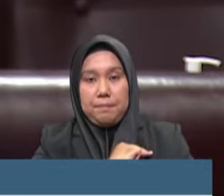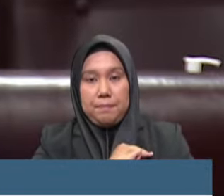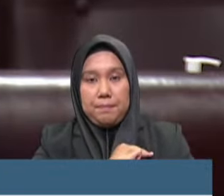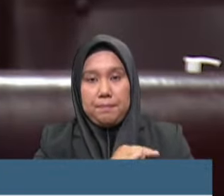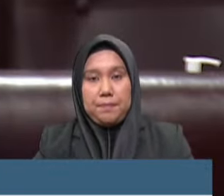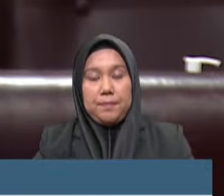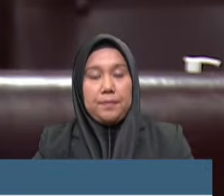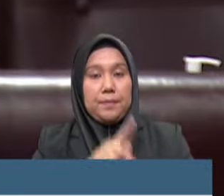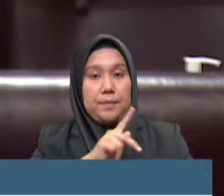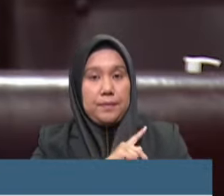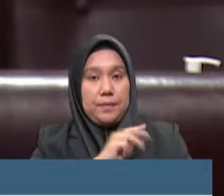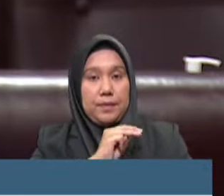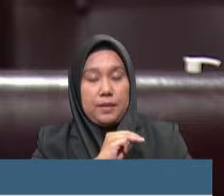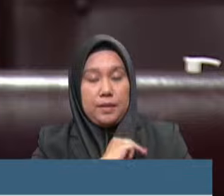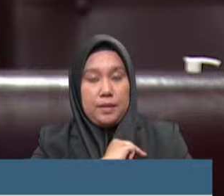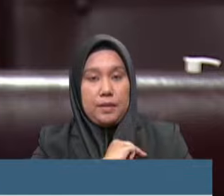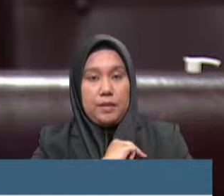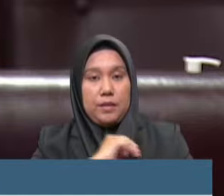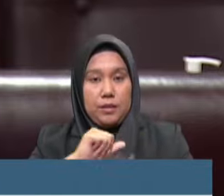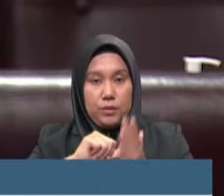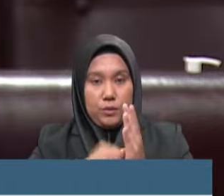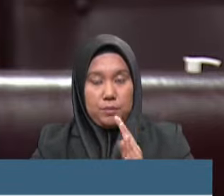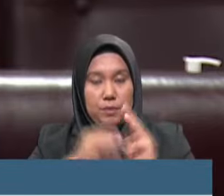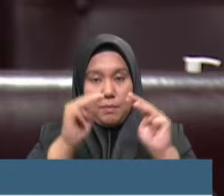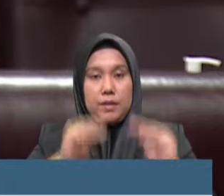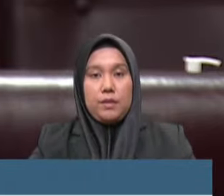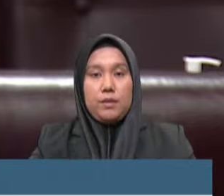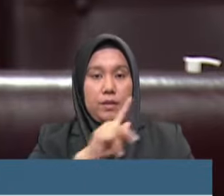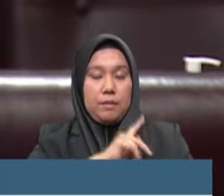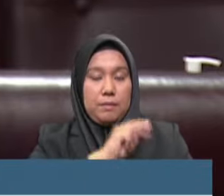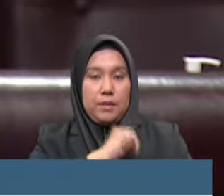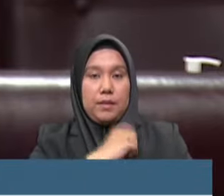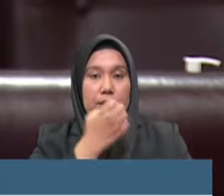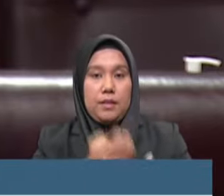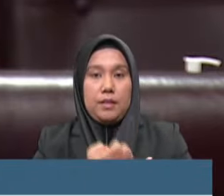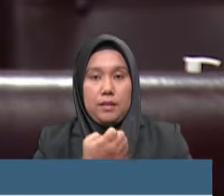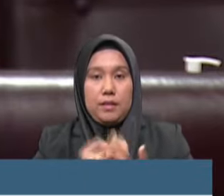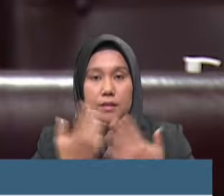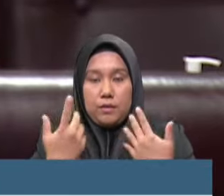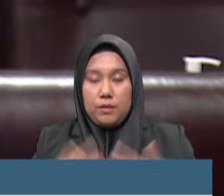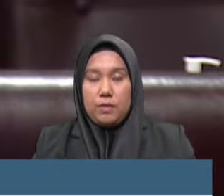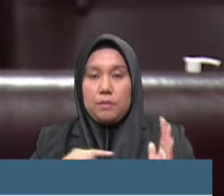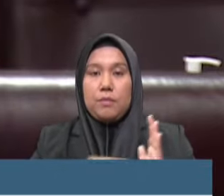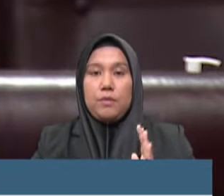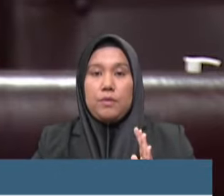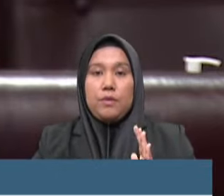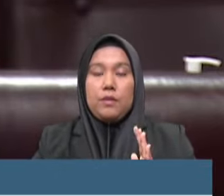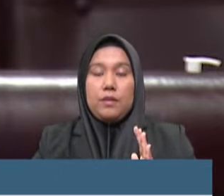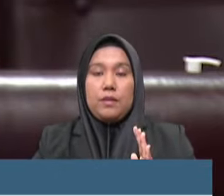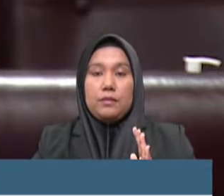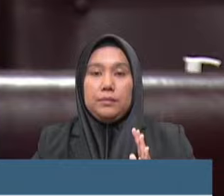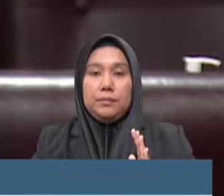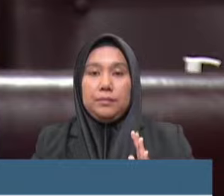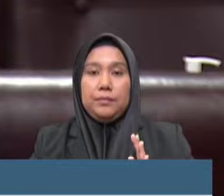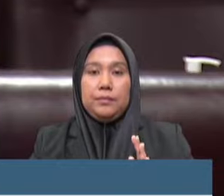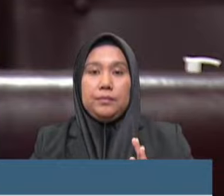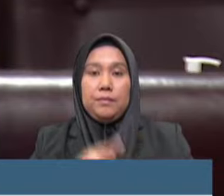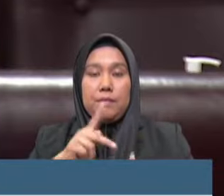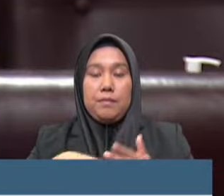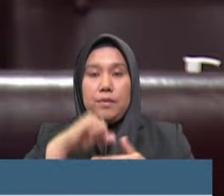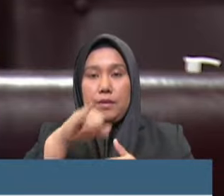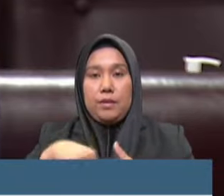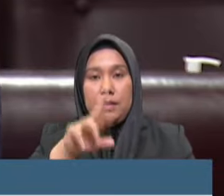Kementerian Sumber Manusia dan Kementerian Ekonomi juga contohnya telah pun memulakan projek rintis dasar gaji progresif